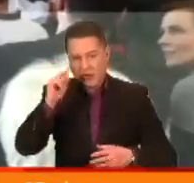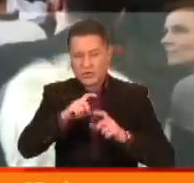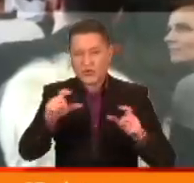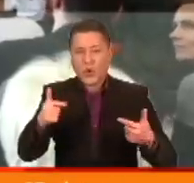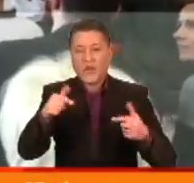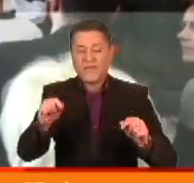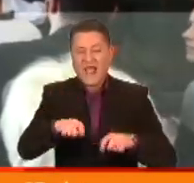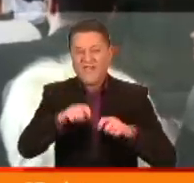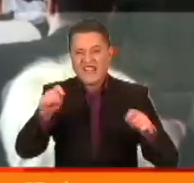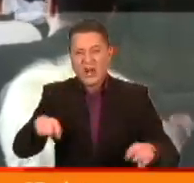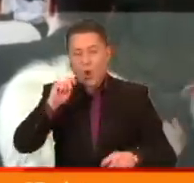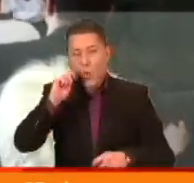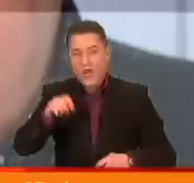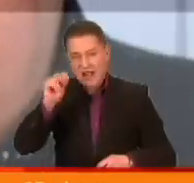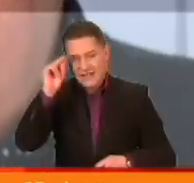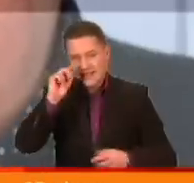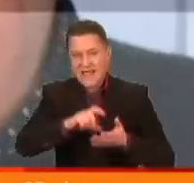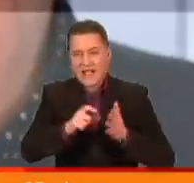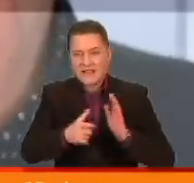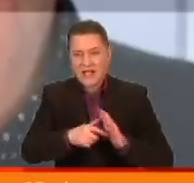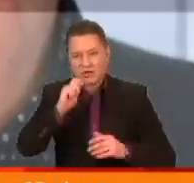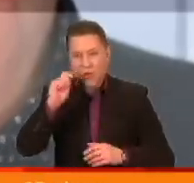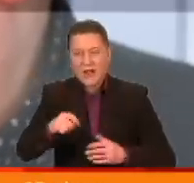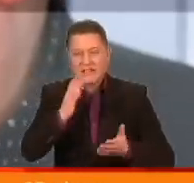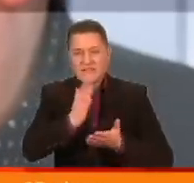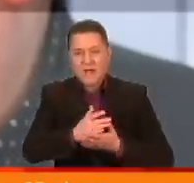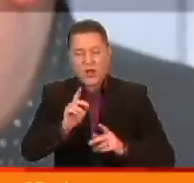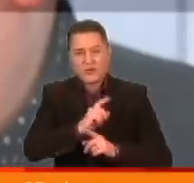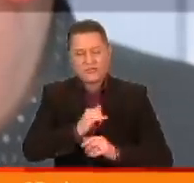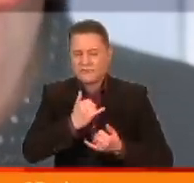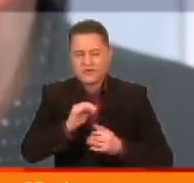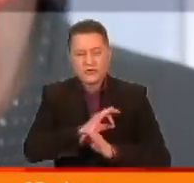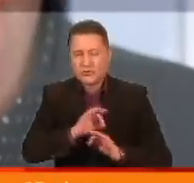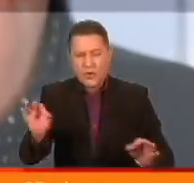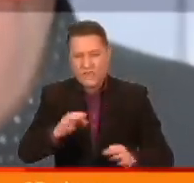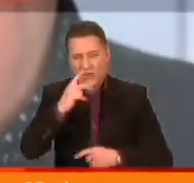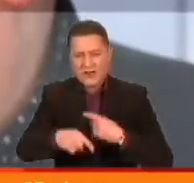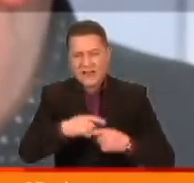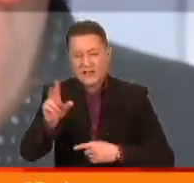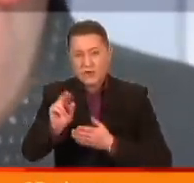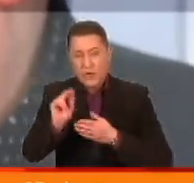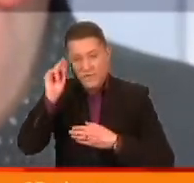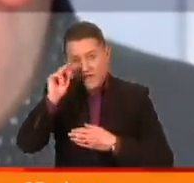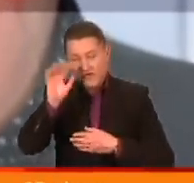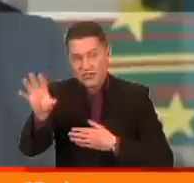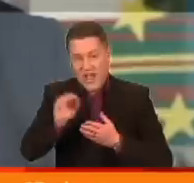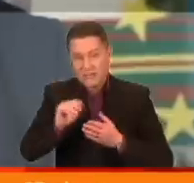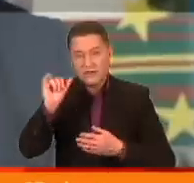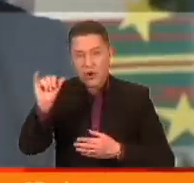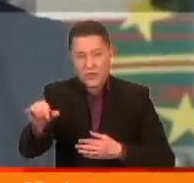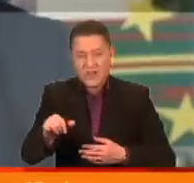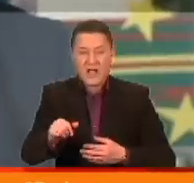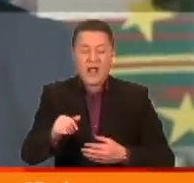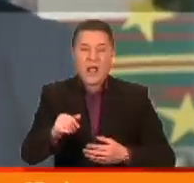відкрили український клас. Українці мають чудову традицію, ми від них навчаємося. Це щастя для нас, що вони поряд. Бо якби не